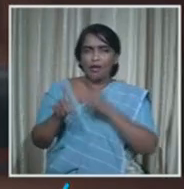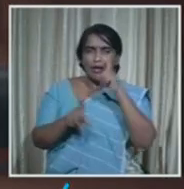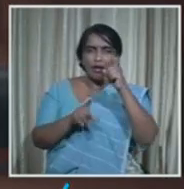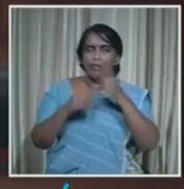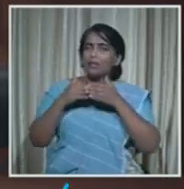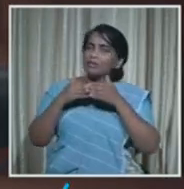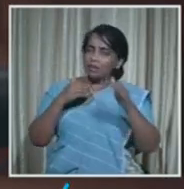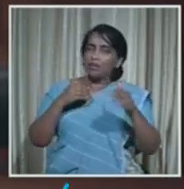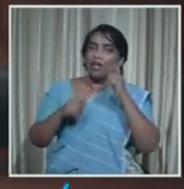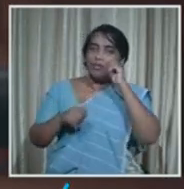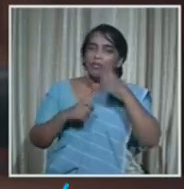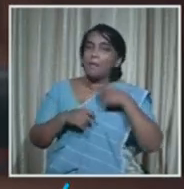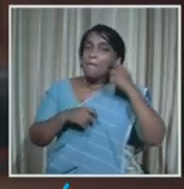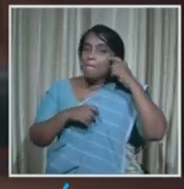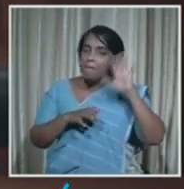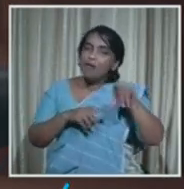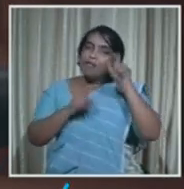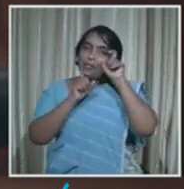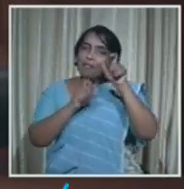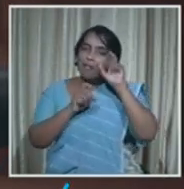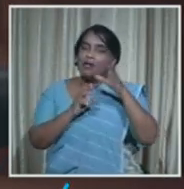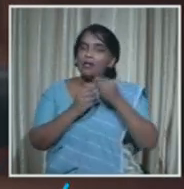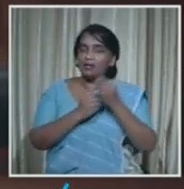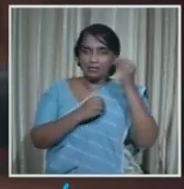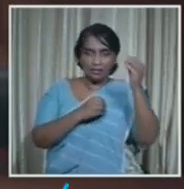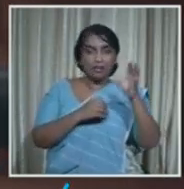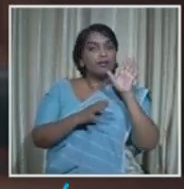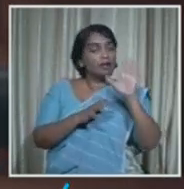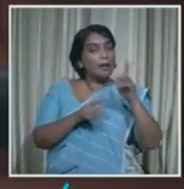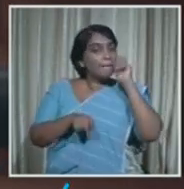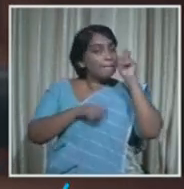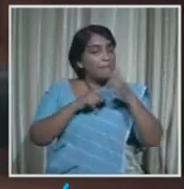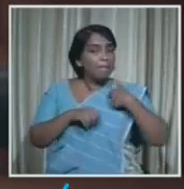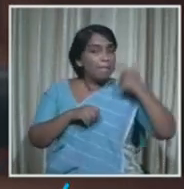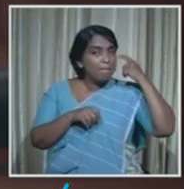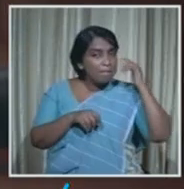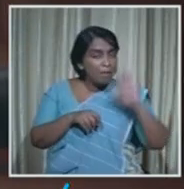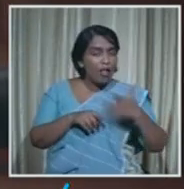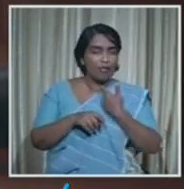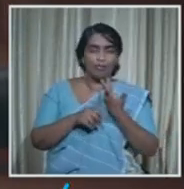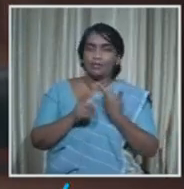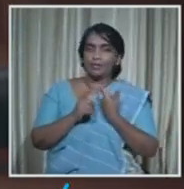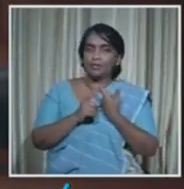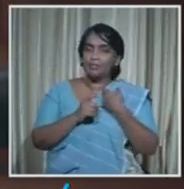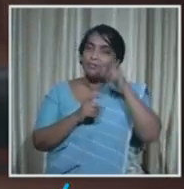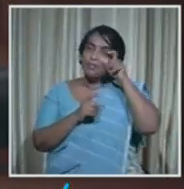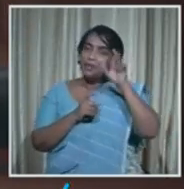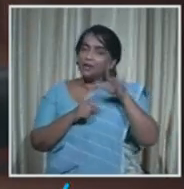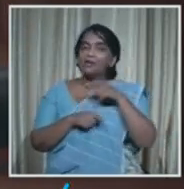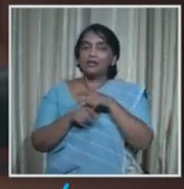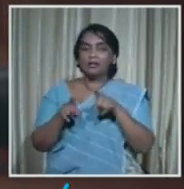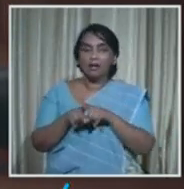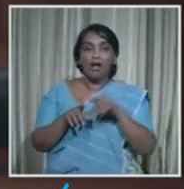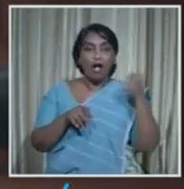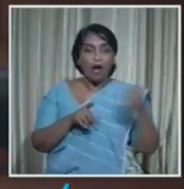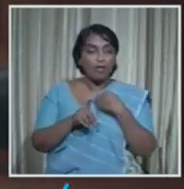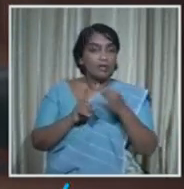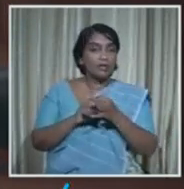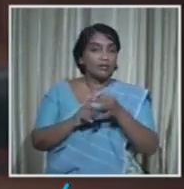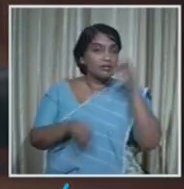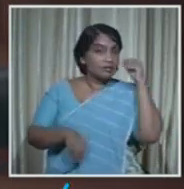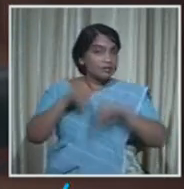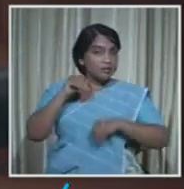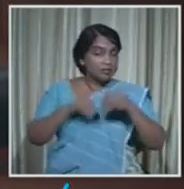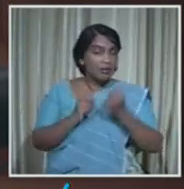කාලයක් ජනතාව අපේක්ෂාවෙන් බලාපොරොත්තුෙන් ඇති කරනවා. ඒ නිසා ජනතාවගේ අපේක්ෂාවන් සහ බලාපොරොත්තුෙන් ඇති කළ හැකි වන්නේ නව ජනවරම කඩා